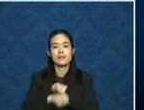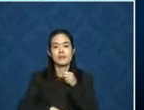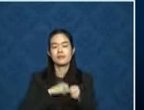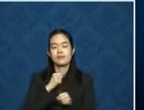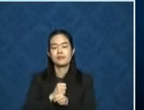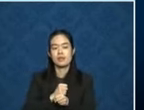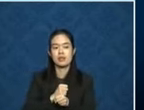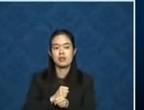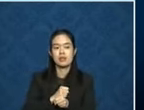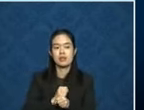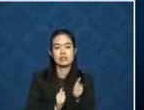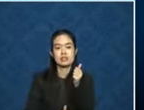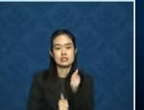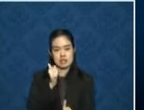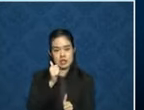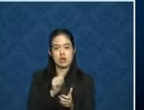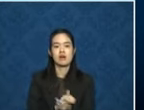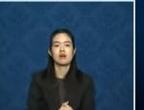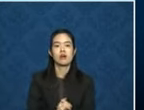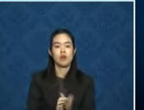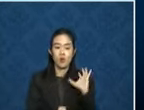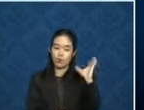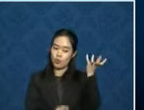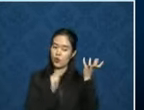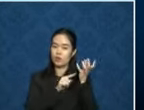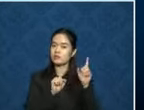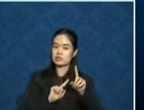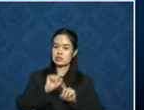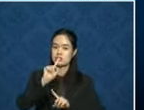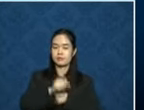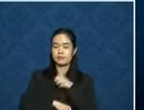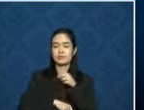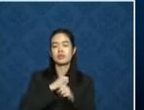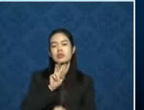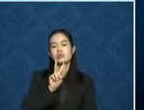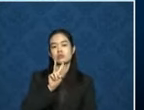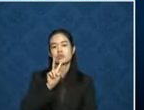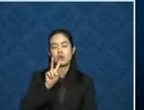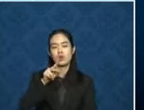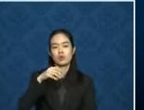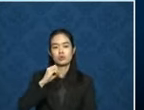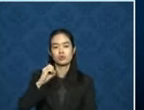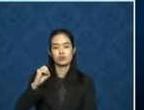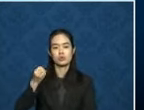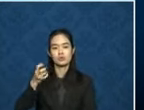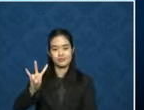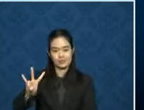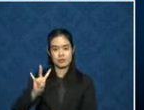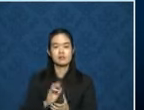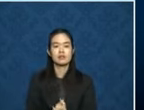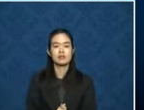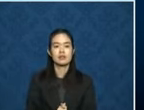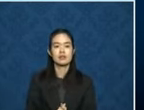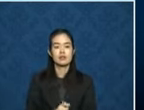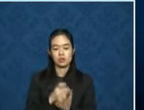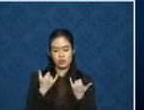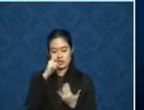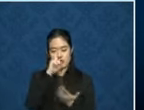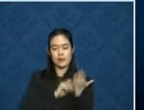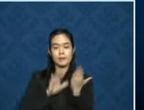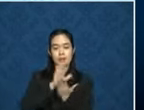2015และชนะผู้เล่นหมากล้อมมือวางอันดับ1ของโลกในปี2017นะครับโดยในไทยเองก็มีโครงการประกวดแข่งขันด้านปัญญาประดิษฐ์อยู่จำ